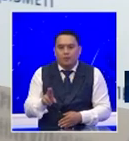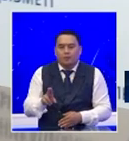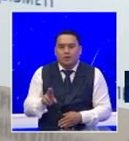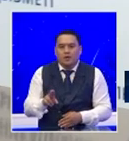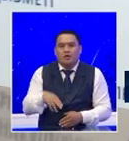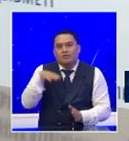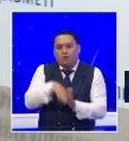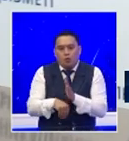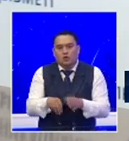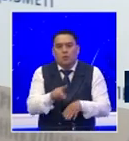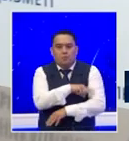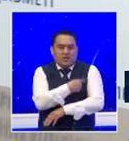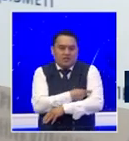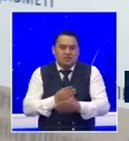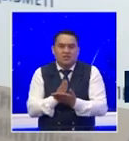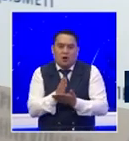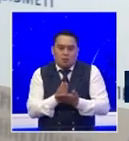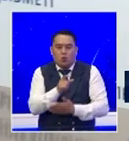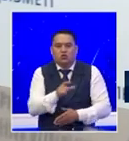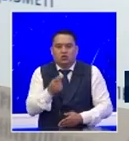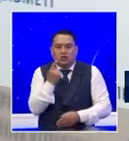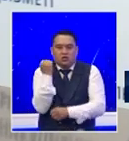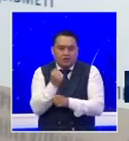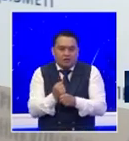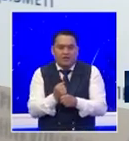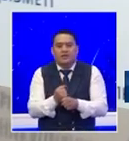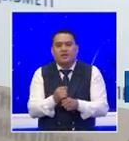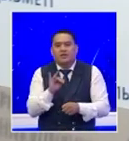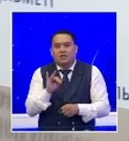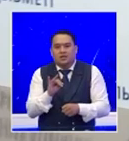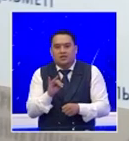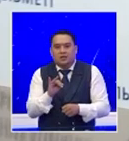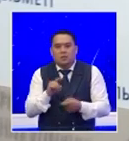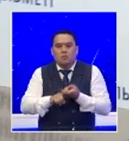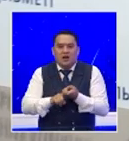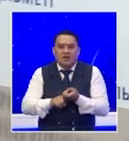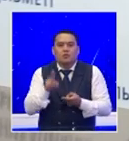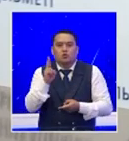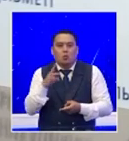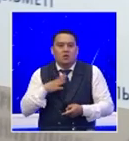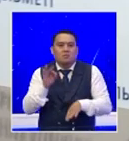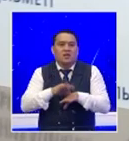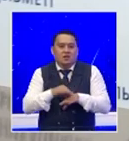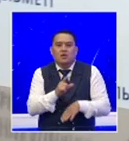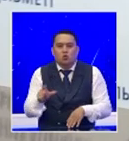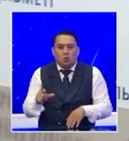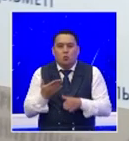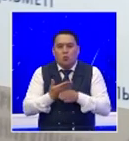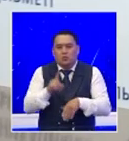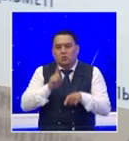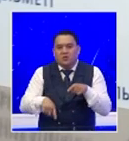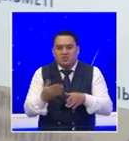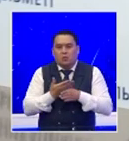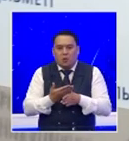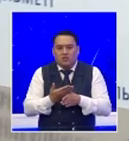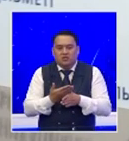сюда входят медицинские работники, непосредственно работающие с больными контактными, работники скорой помощи, ну все, кто